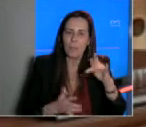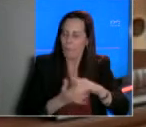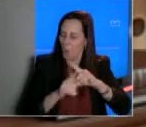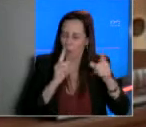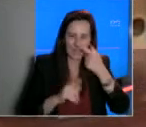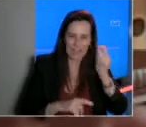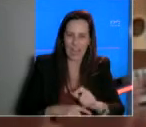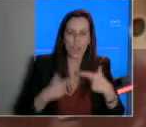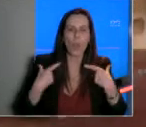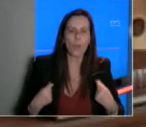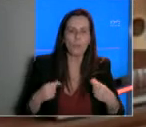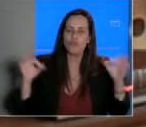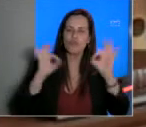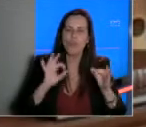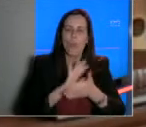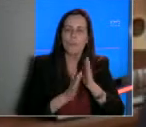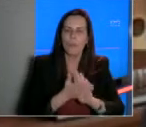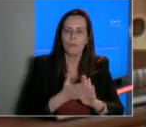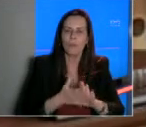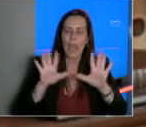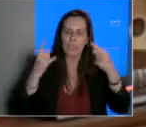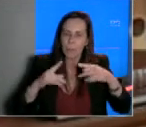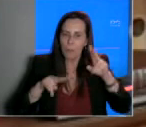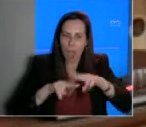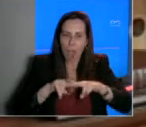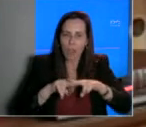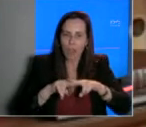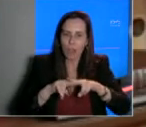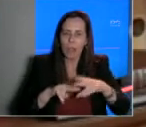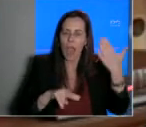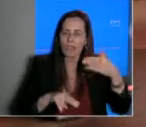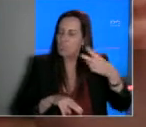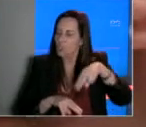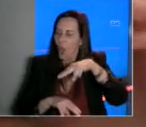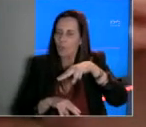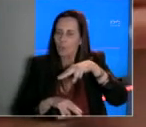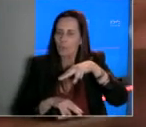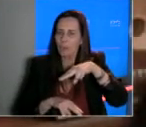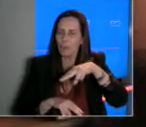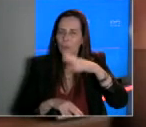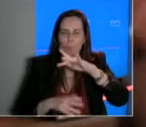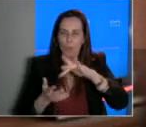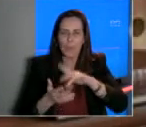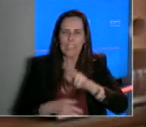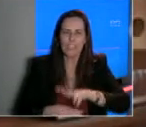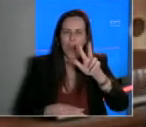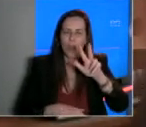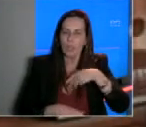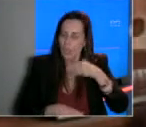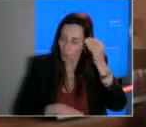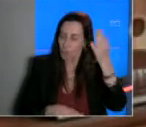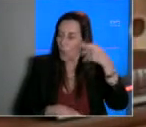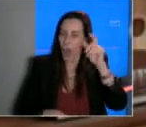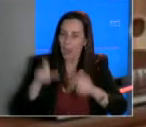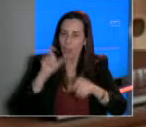בטיסה, שום דבר. 10 ימים אחר כך, הסתובבתי בכל ליגוריה, בצפון שם, אני זוכר שעוד